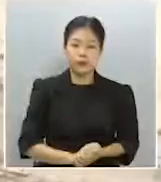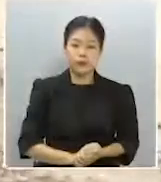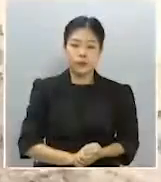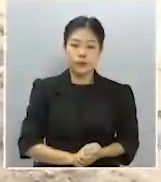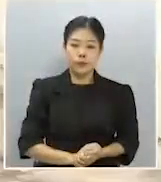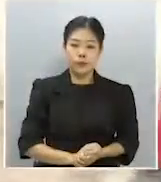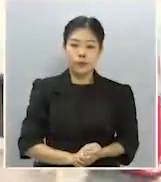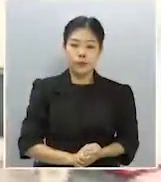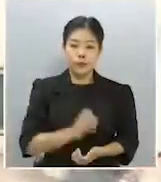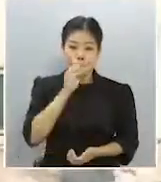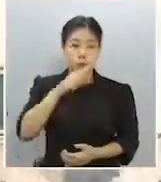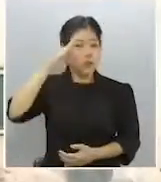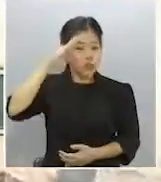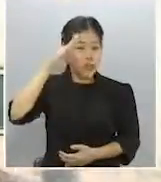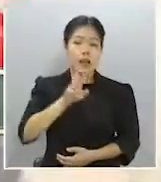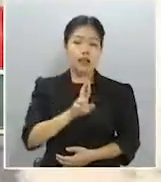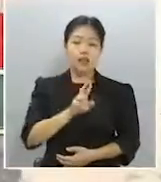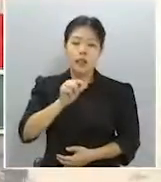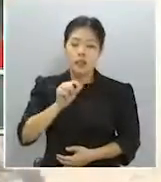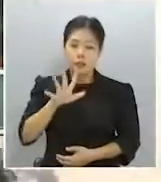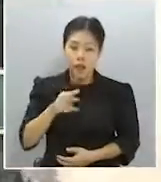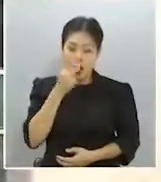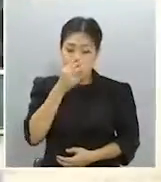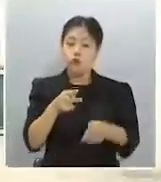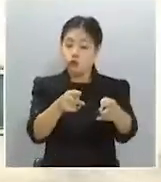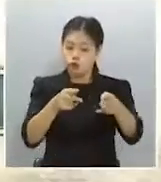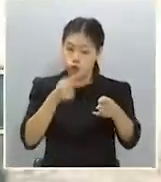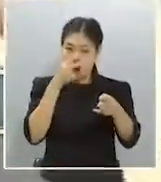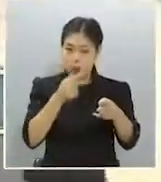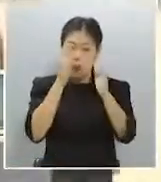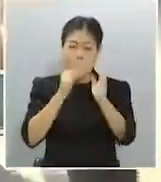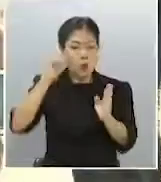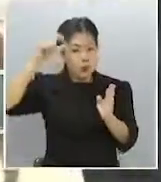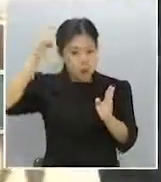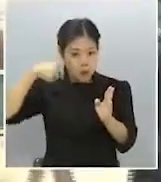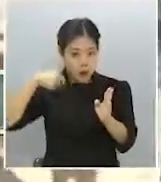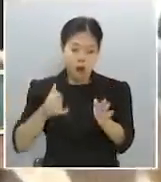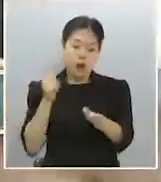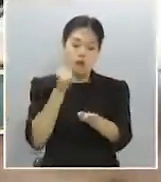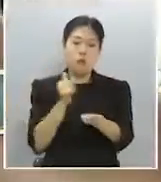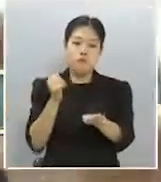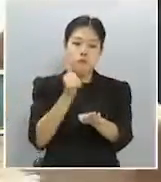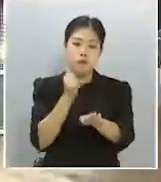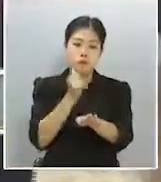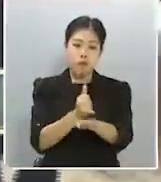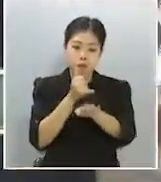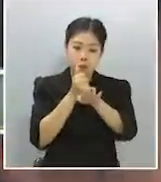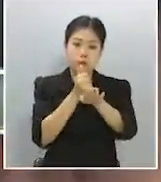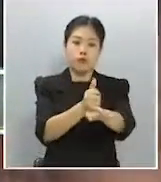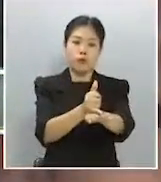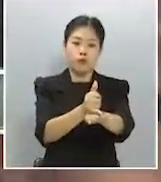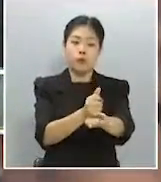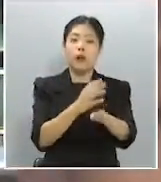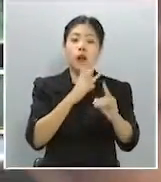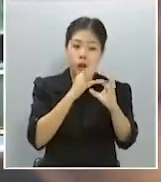หน่วยเฉพาะกิจกรมทหารราบที่25ตรวจสอบรถโดยสาร2แถวที่มีแรงงานชาวเมียนมาโดยสารมาเต็มคันรถบนเส้นทางอำเภอกระบุรีจังหวัดระน